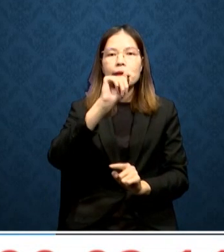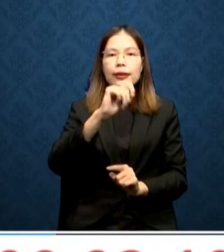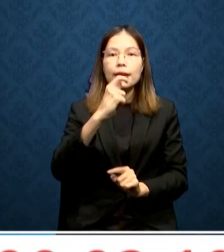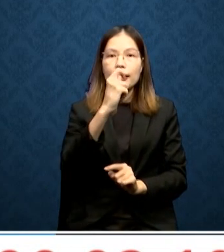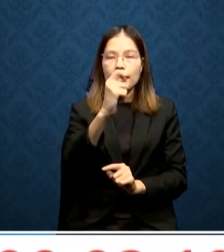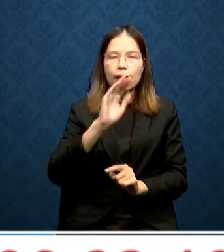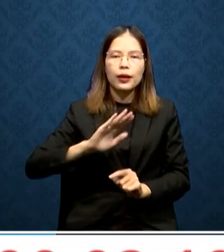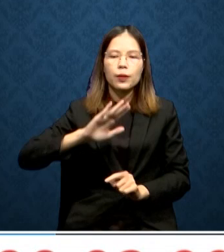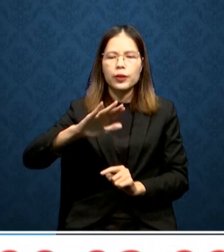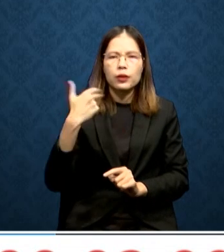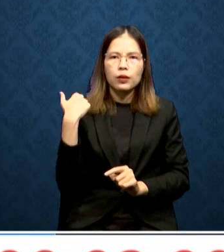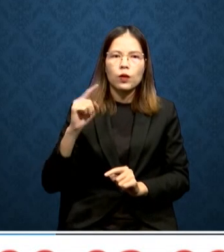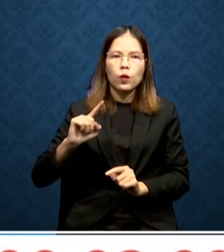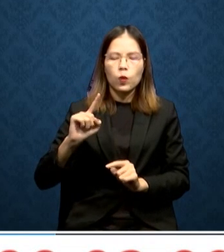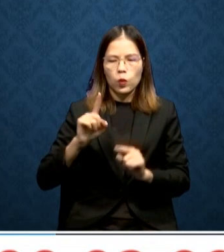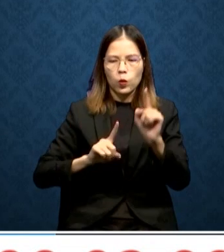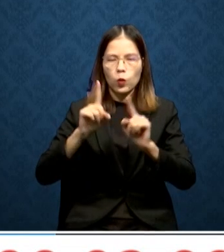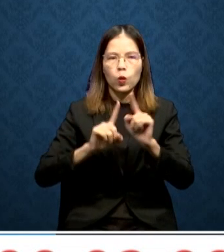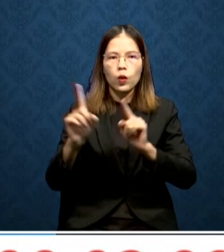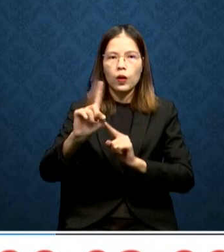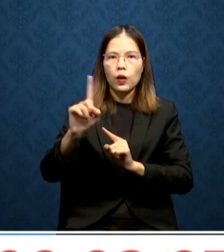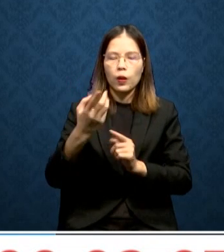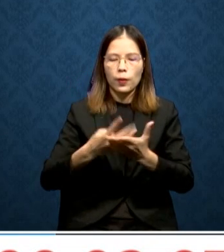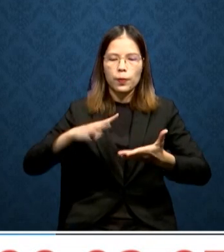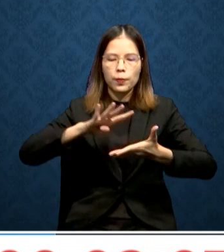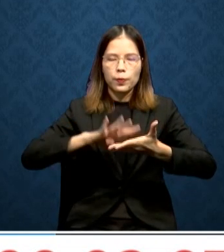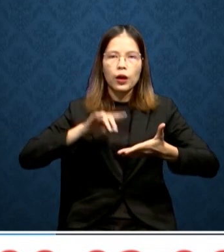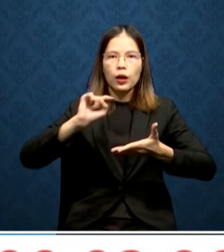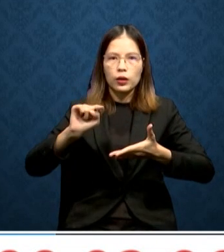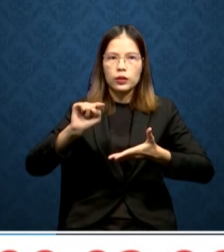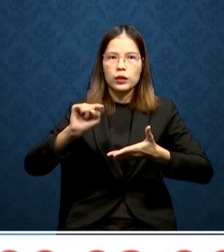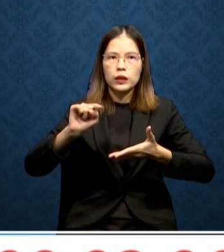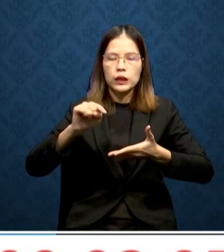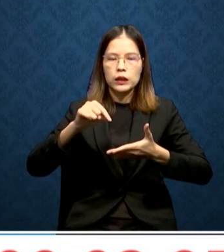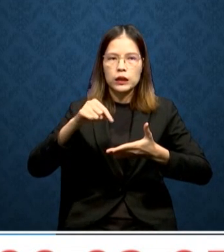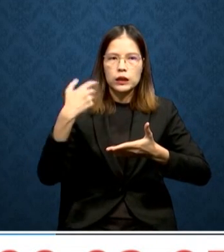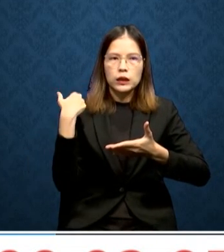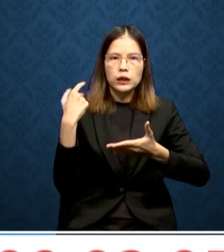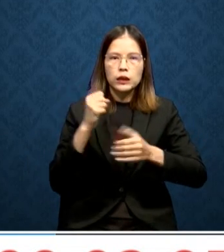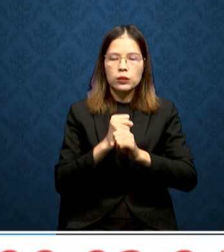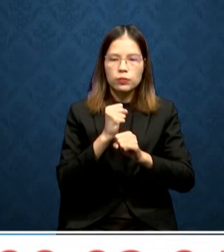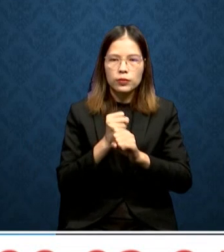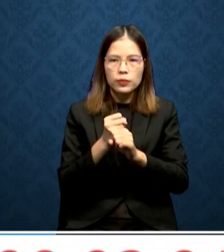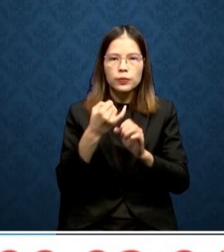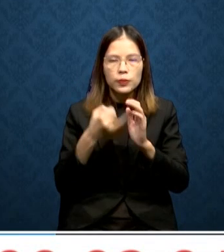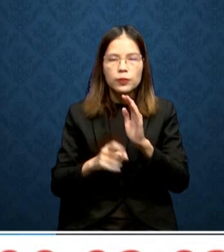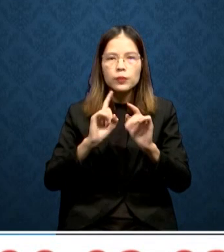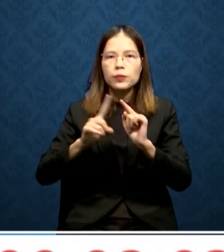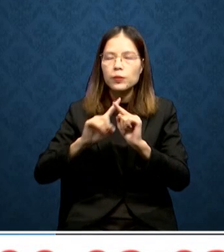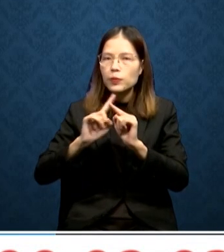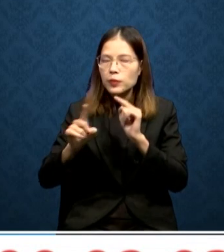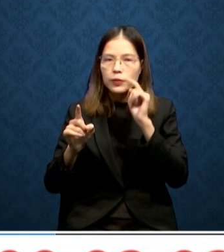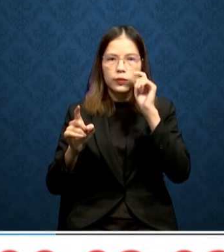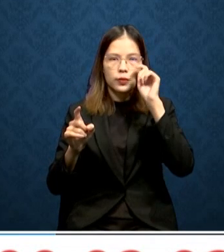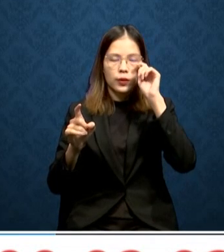ป็นหนึ่งของตัวชี้วัดของแผนย่อยของการป้องกันการทุจริตและประพฤติมิชอบโดยมี